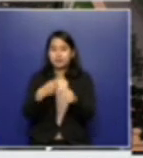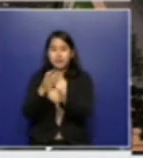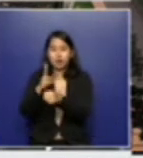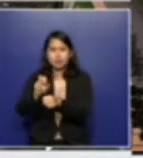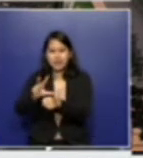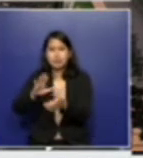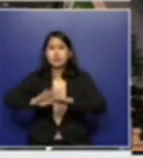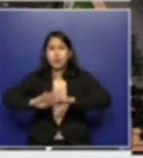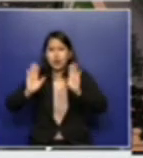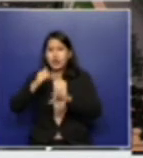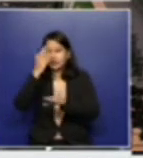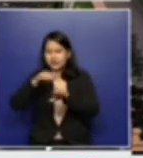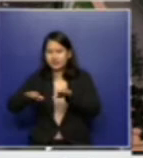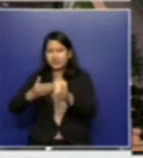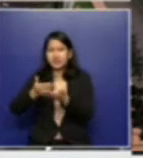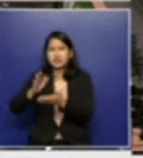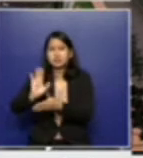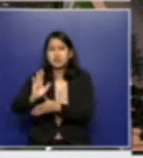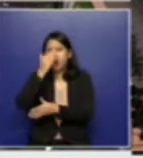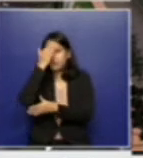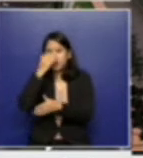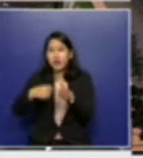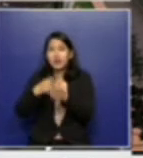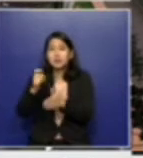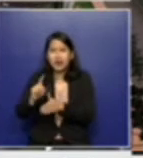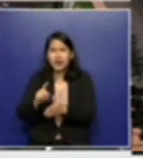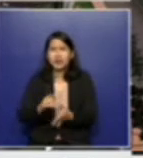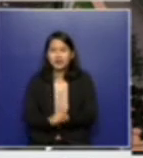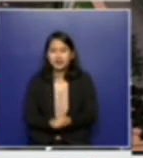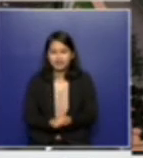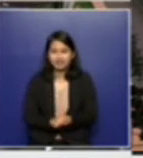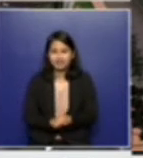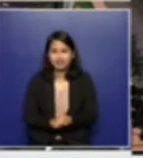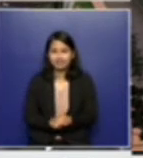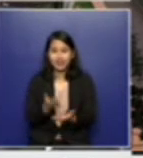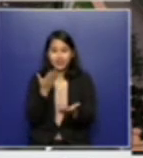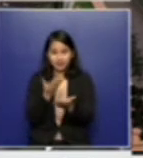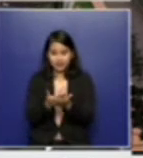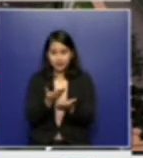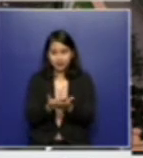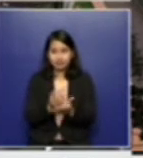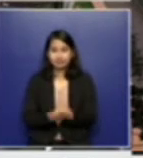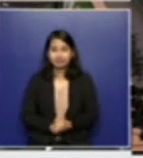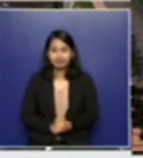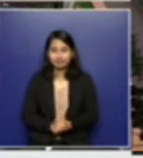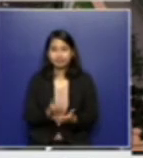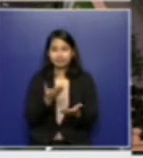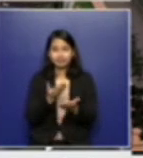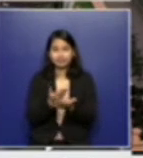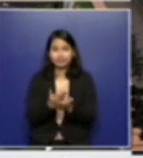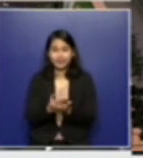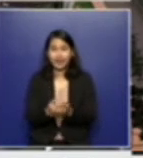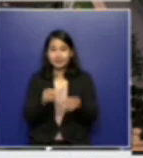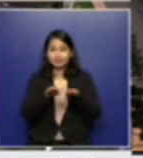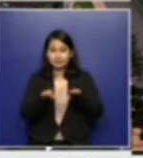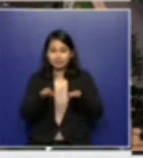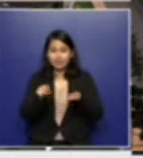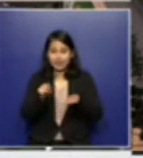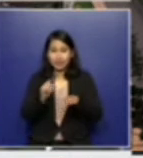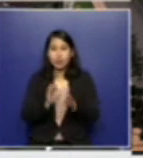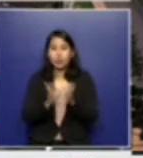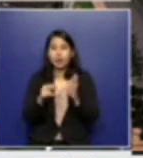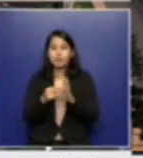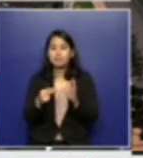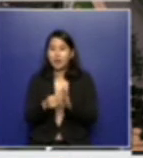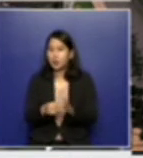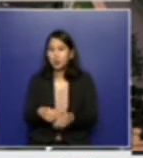าซื้อครับเพราะอะไรครับขออนุญาตต่อไปนะครับราคารถลำนี้ครับเขาบอกว่าเป็นเครื่องบินที่มีสมร